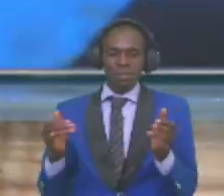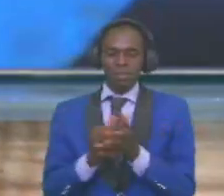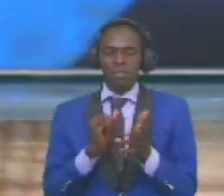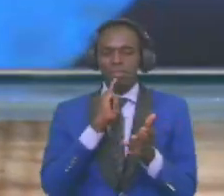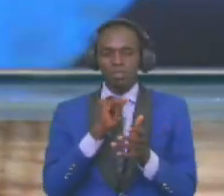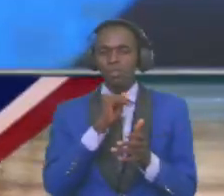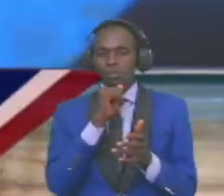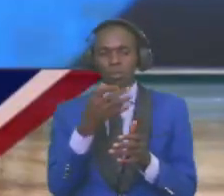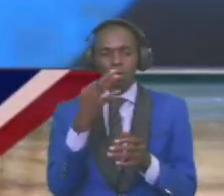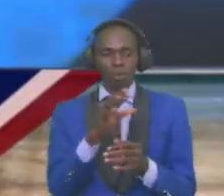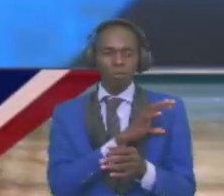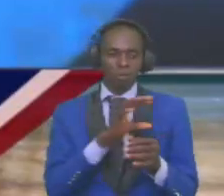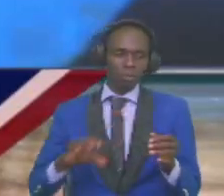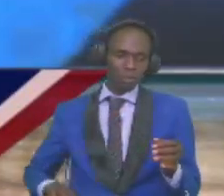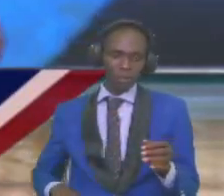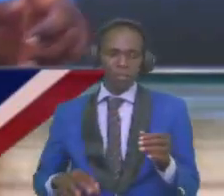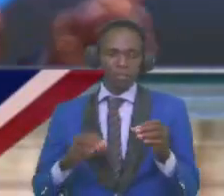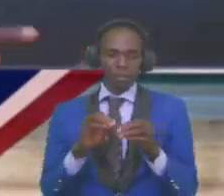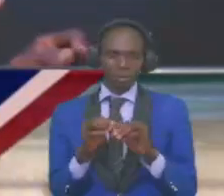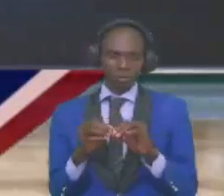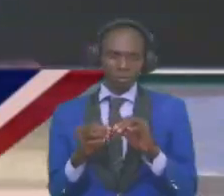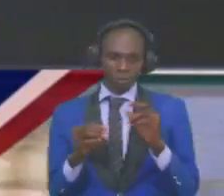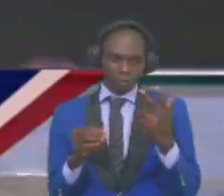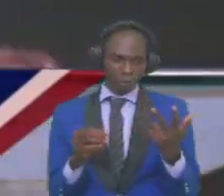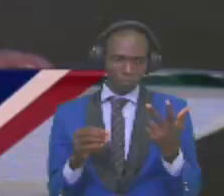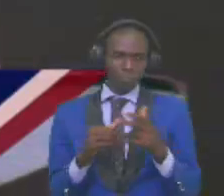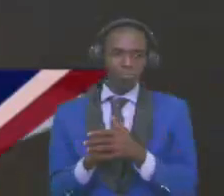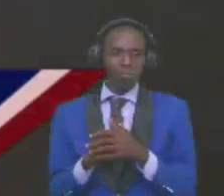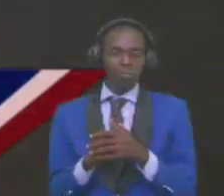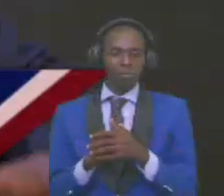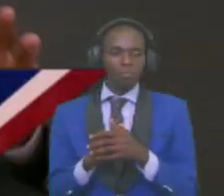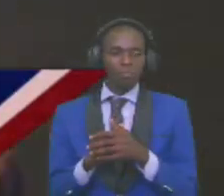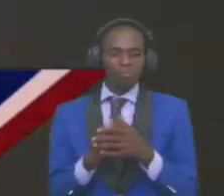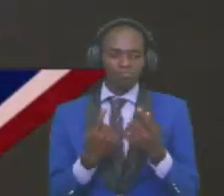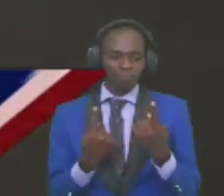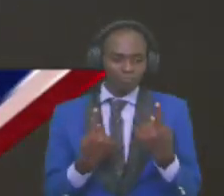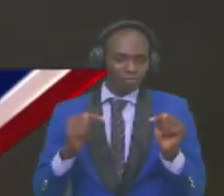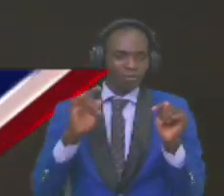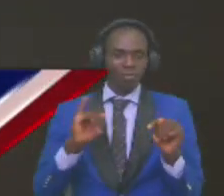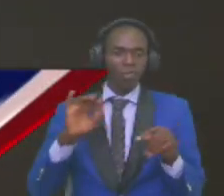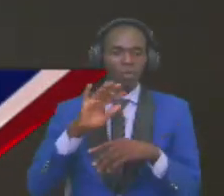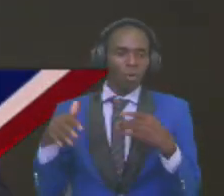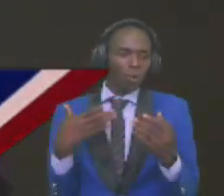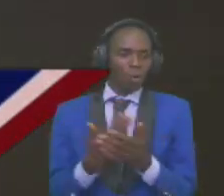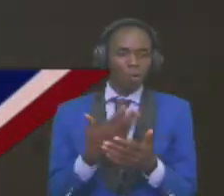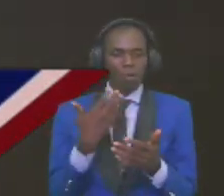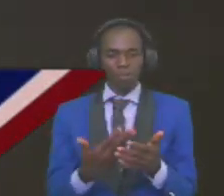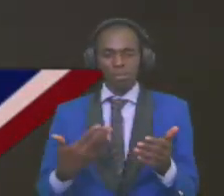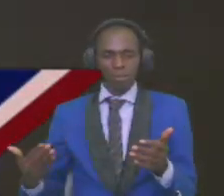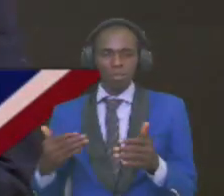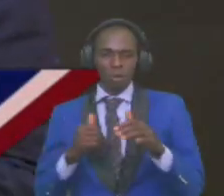toi poser tout faire je n'ai pas que tu fais tu oses tu